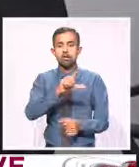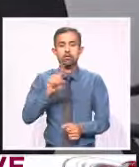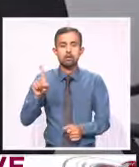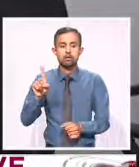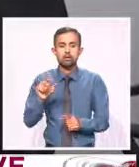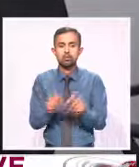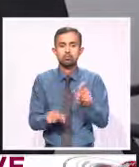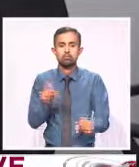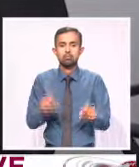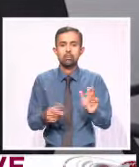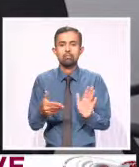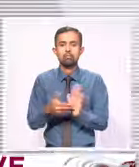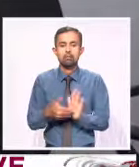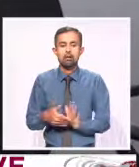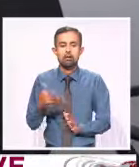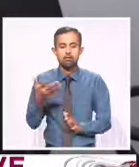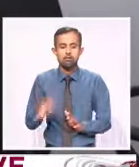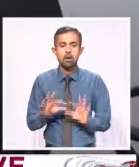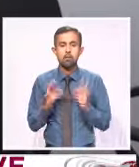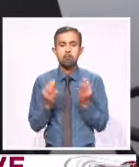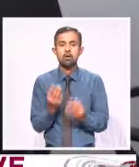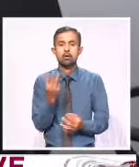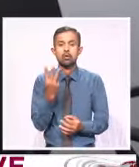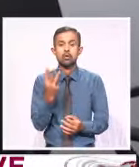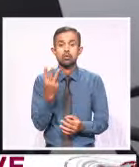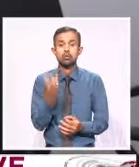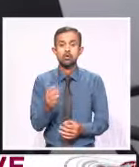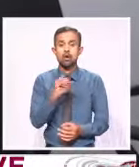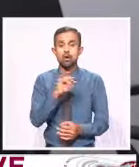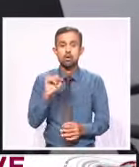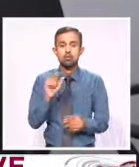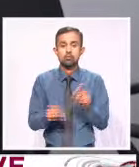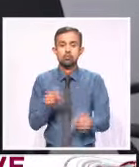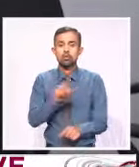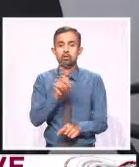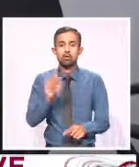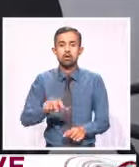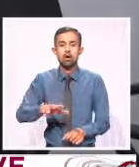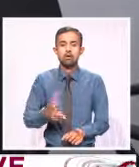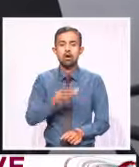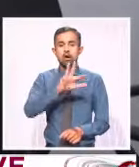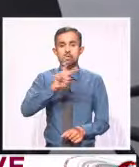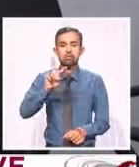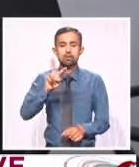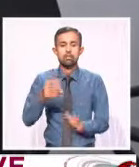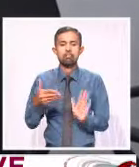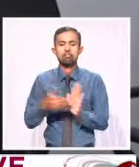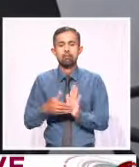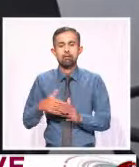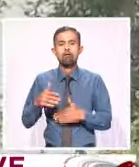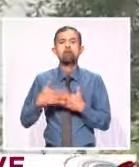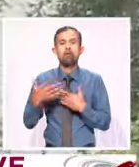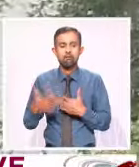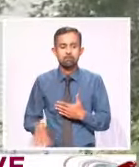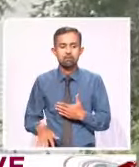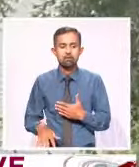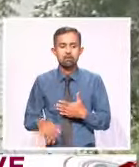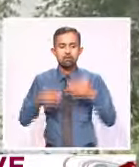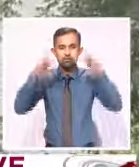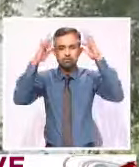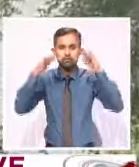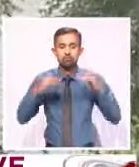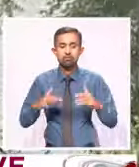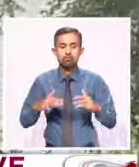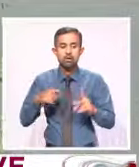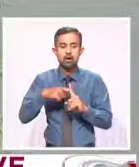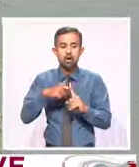76ක පුද්ගල නාපදාවන්ට ලක් වෙලා තියෙනවා. පවුල් 3066ක් සහ පුද්ගලයන් 10892ක් මෙම අපදාවන්ට ලක් වෙලා තියෙනවා. අධික වර්ෂාව